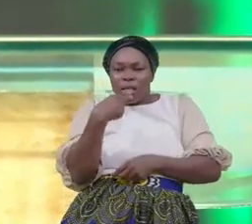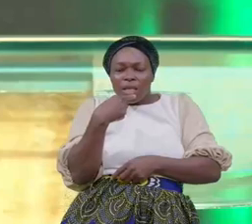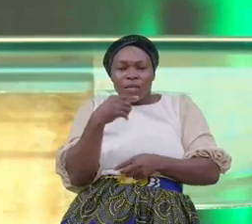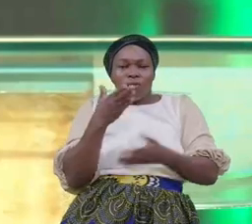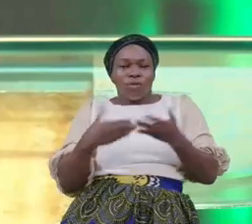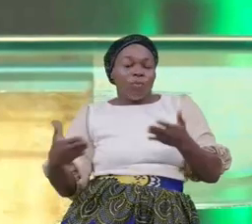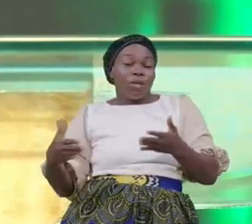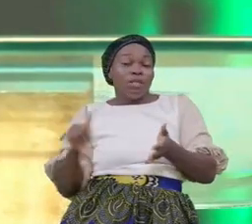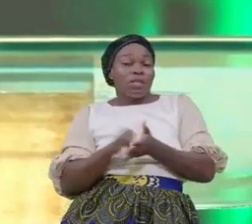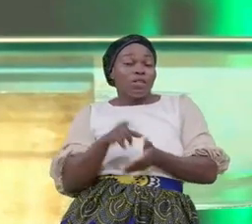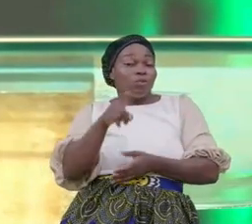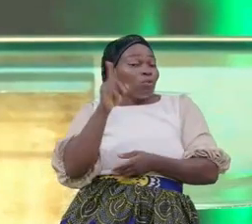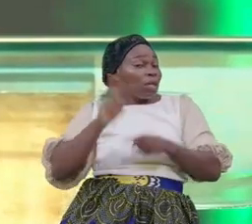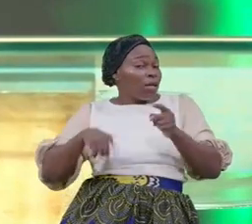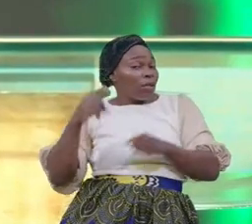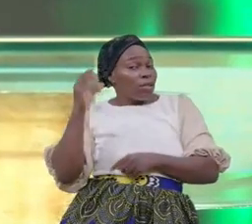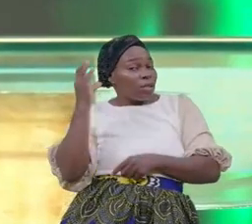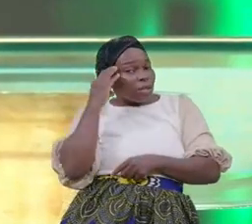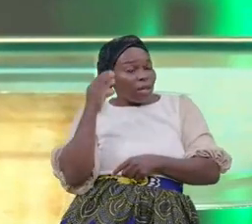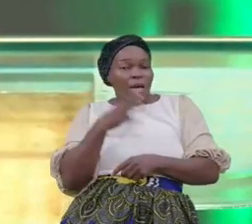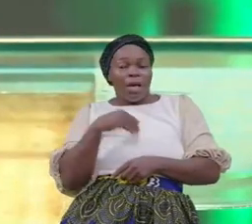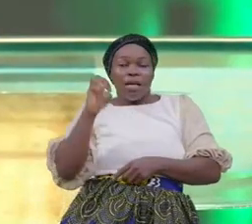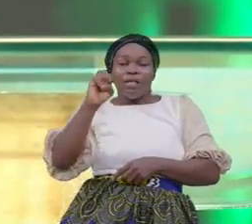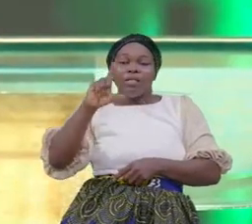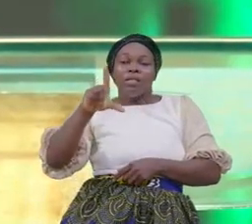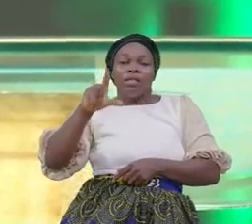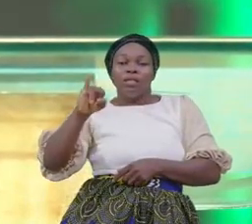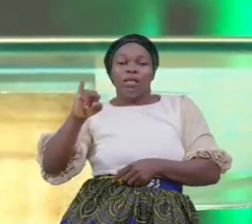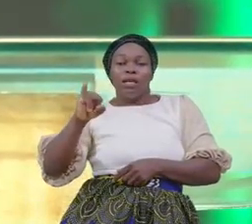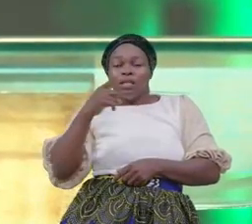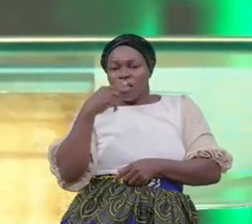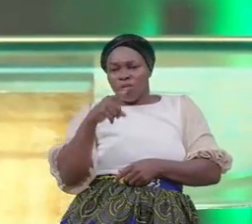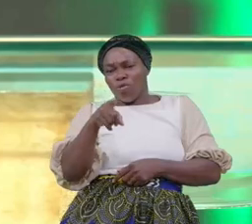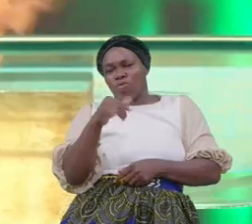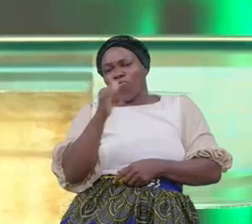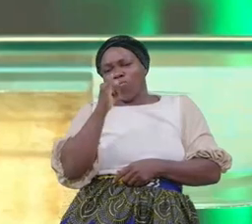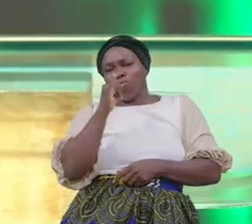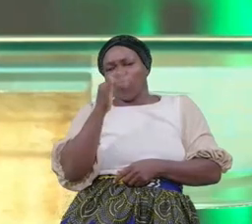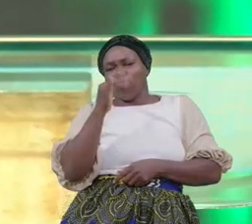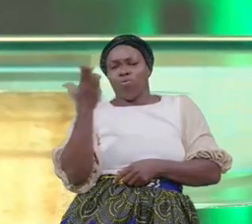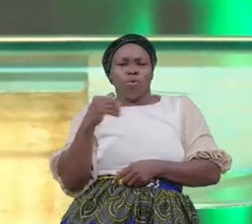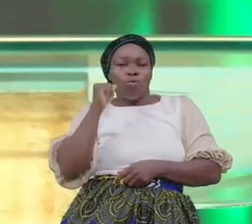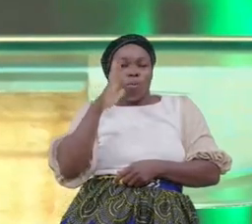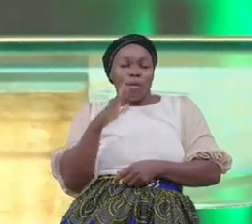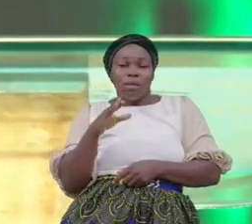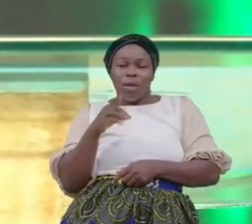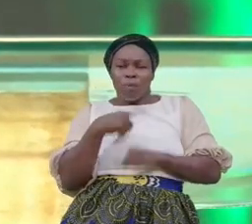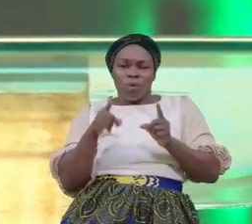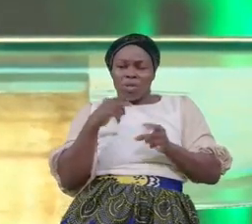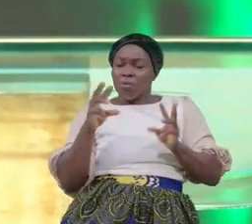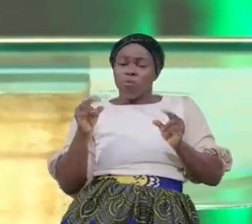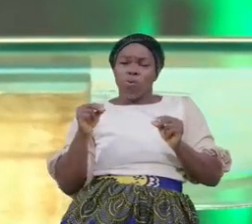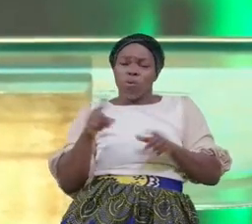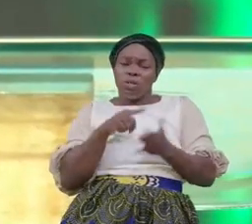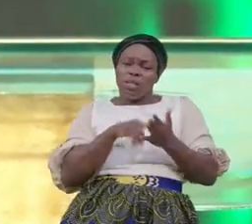entendues. Élie a dit que même ôte ton ivresse. Quand il t'arrive, il dit non, je ne suis pas ivre, mais je suis triste. Voici mon problème. Et